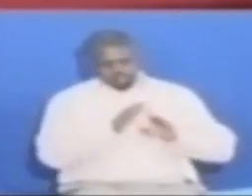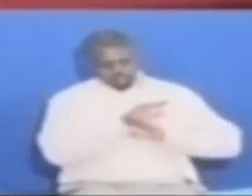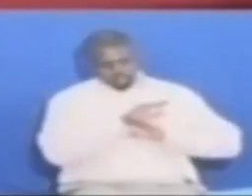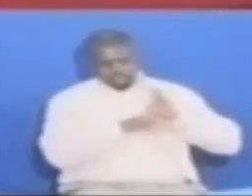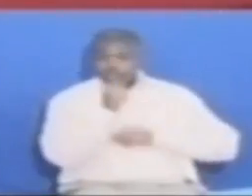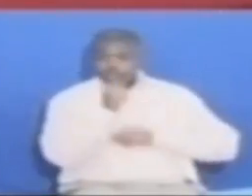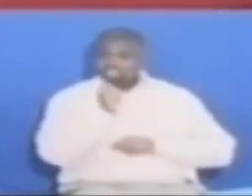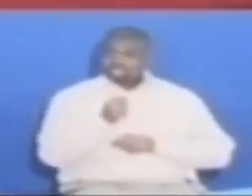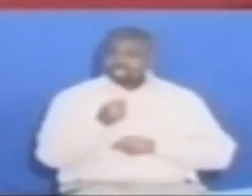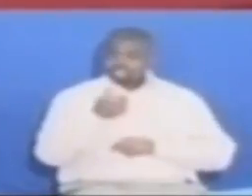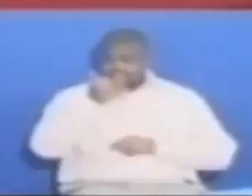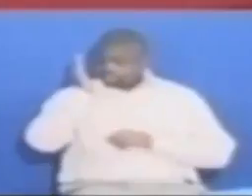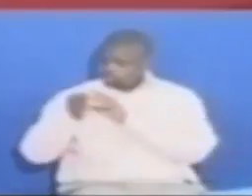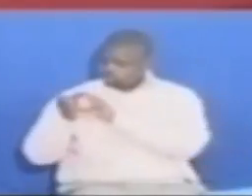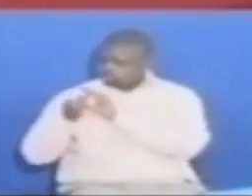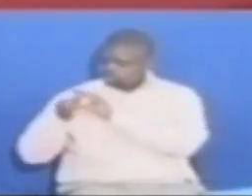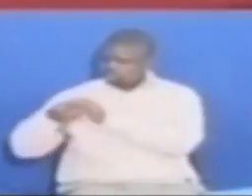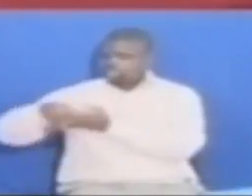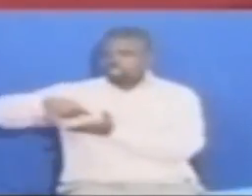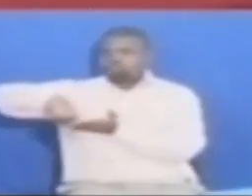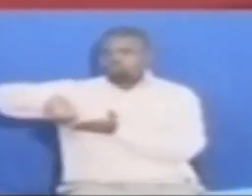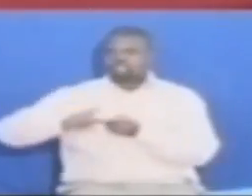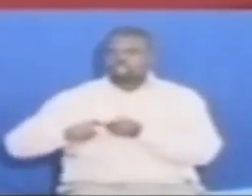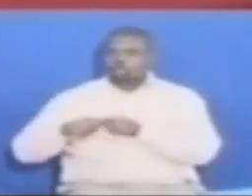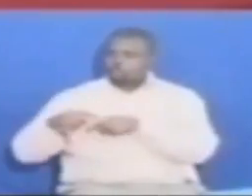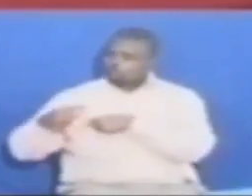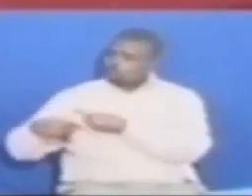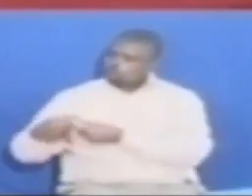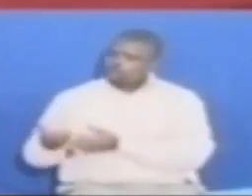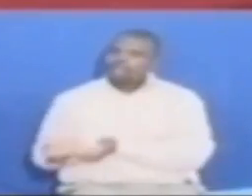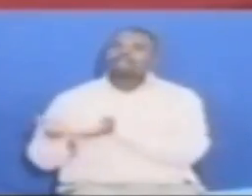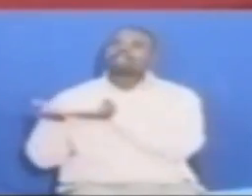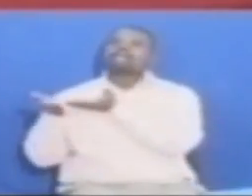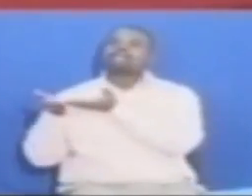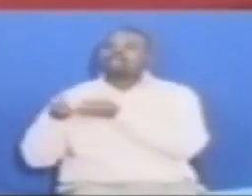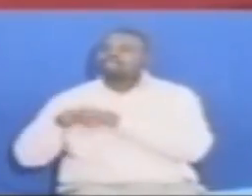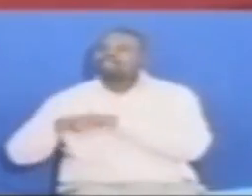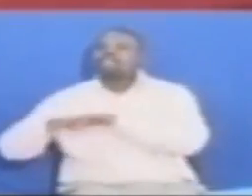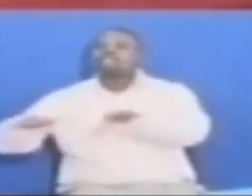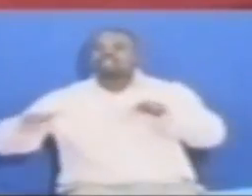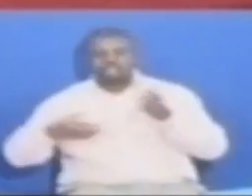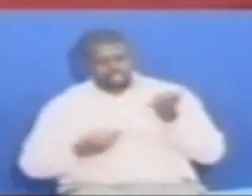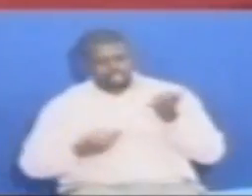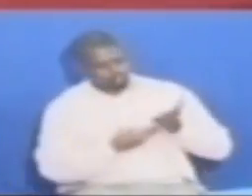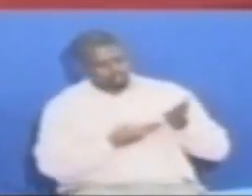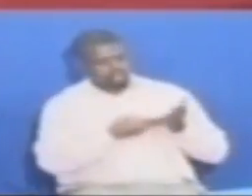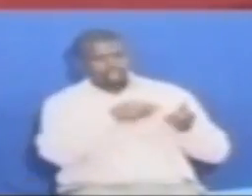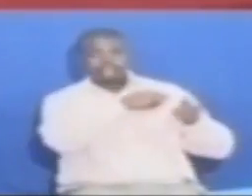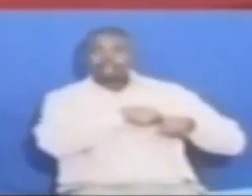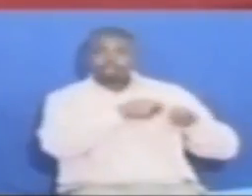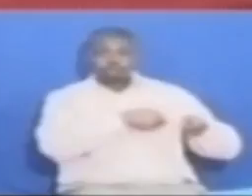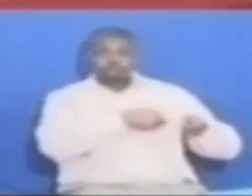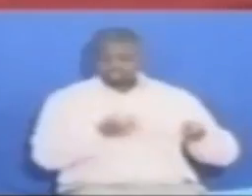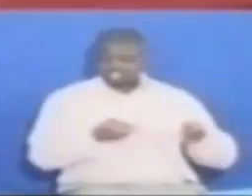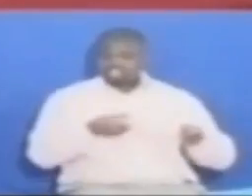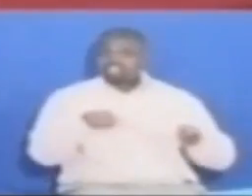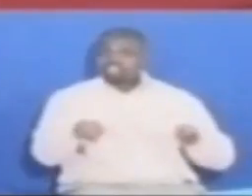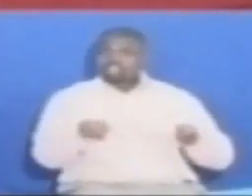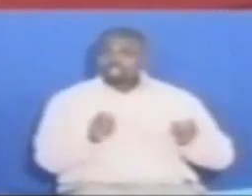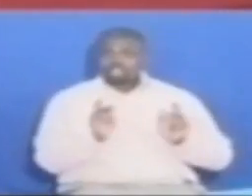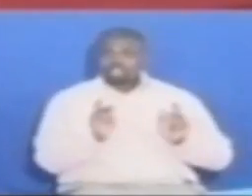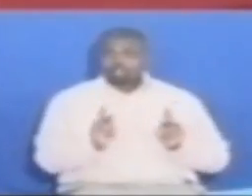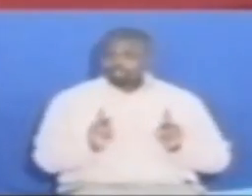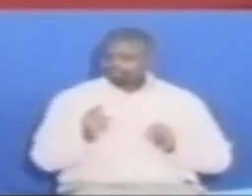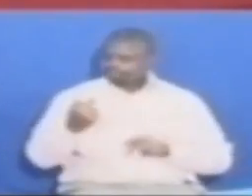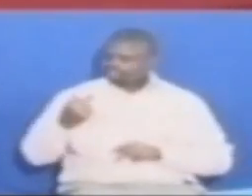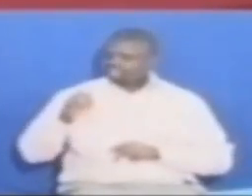maji hata kidogo, kiasi ambacho unaleta tafrani kwenye maeneo hayo. Kwa hiyo Mheshimiwa Naibu Spika,